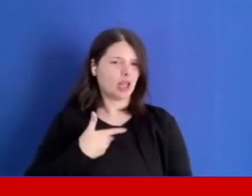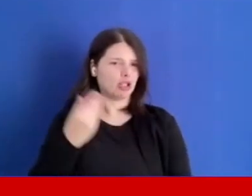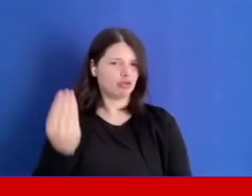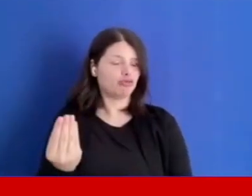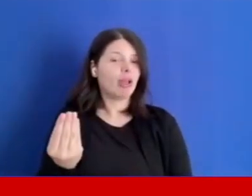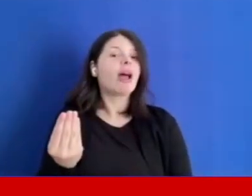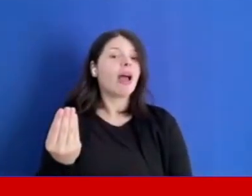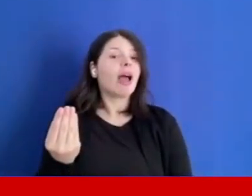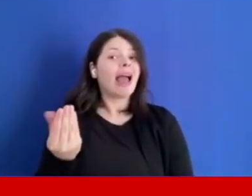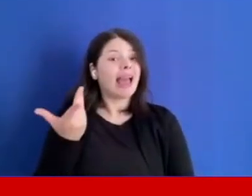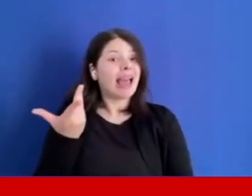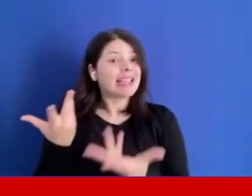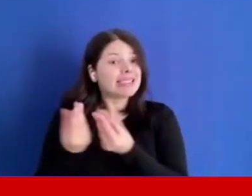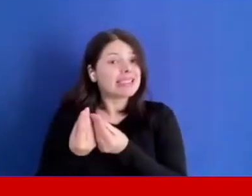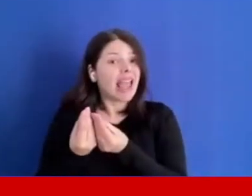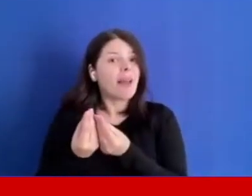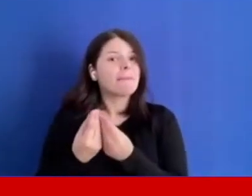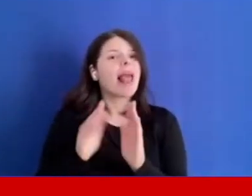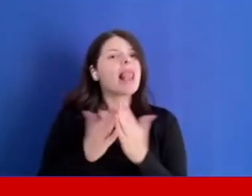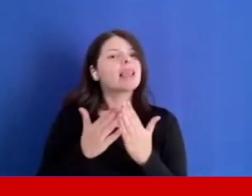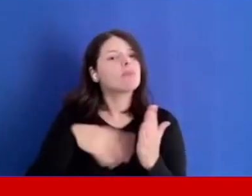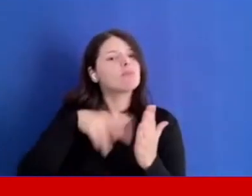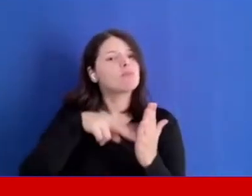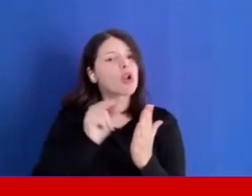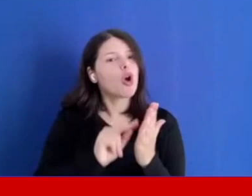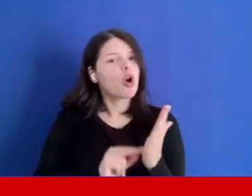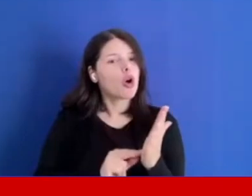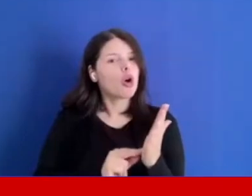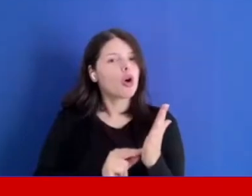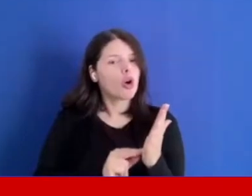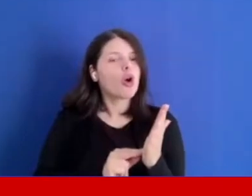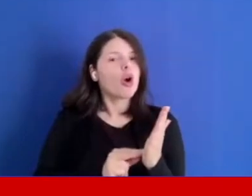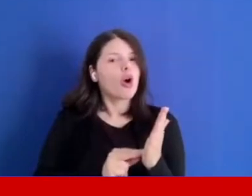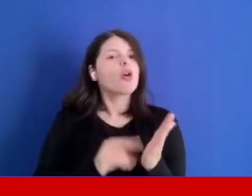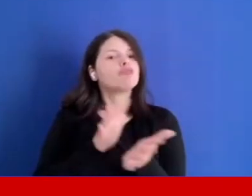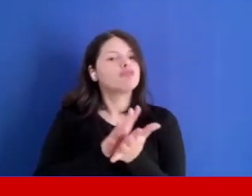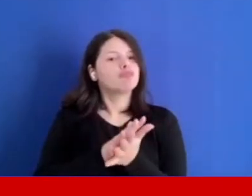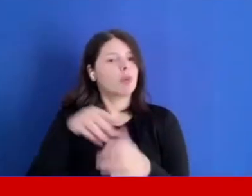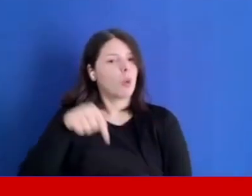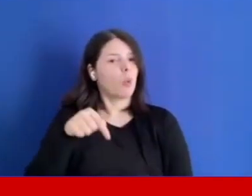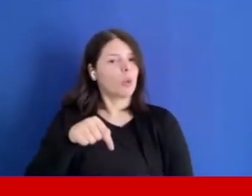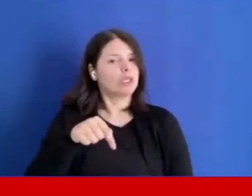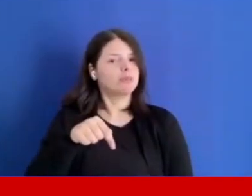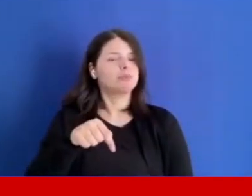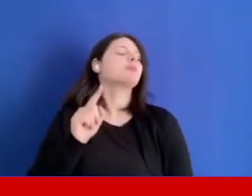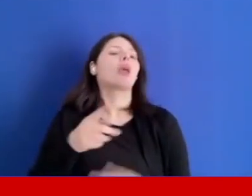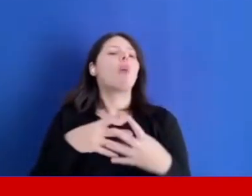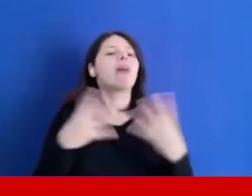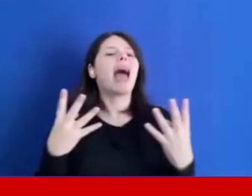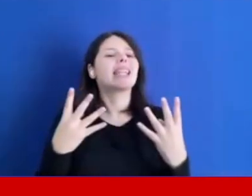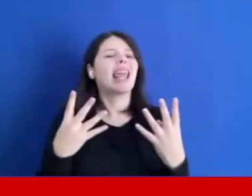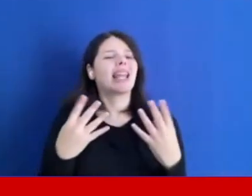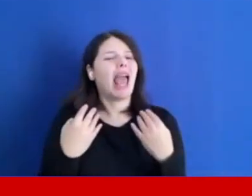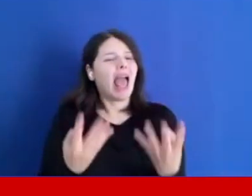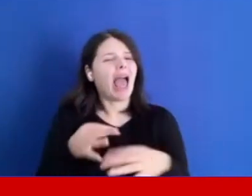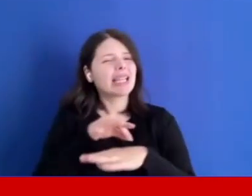Emanuela abbiamo scritto questo libro che è stato edito proprio qui a Camerino, quindi barriere architettoniche, barriere sensoriali. È un